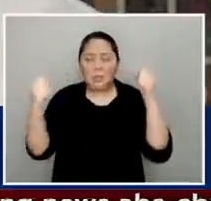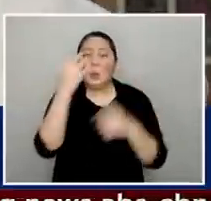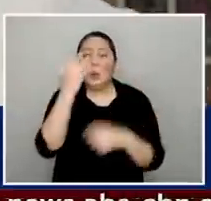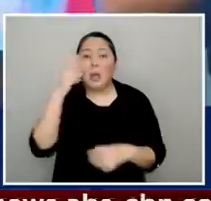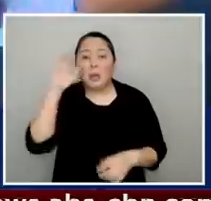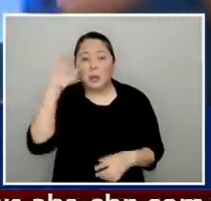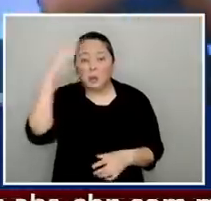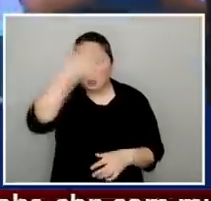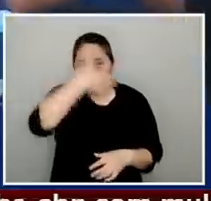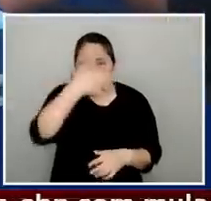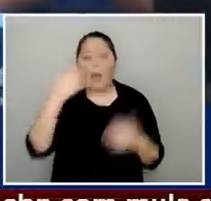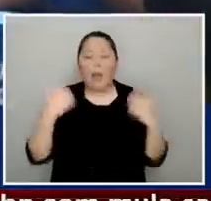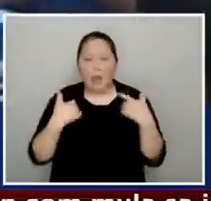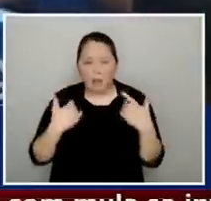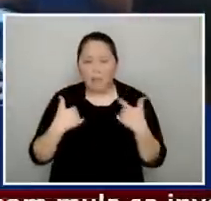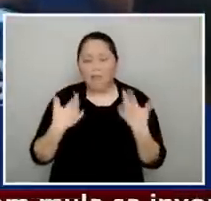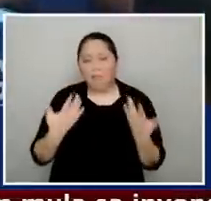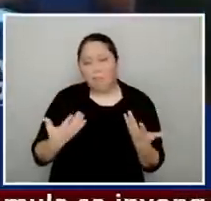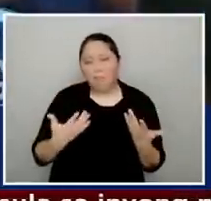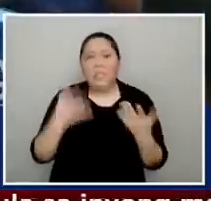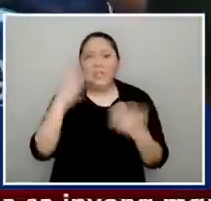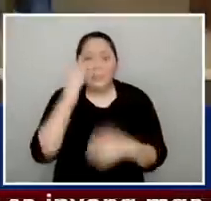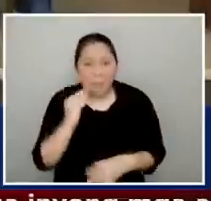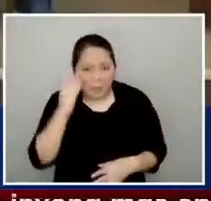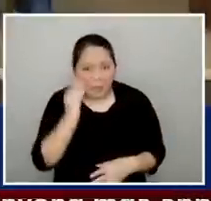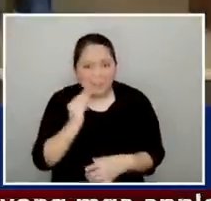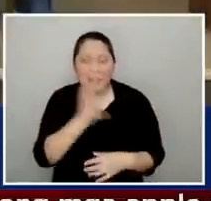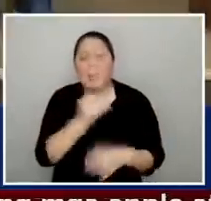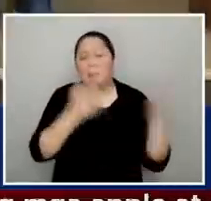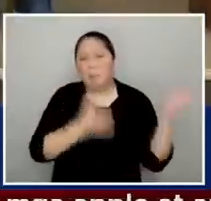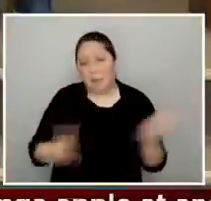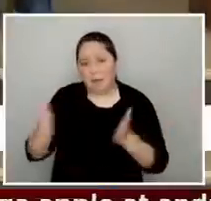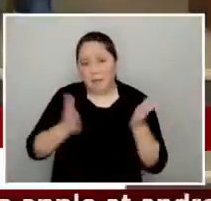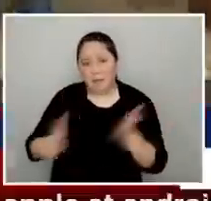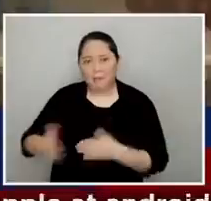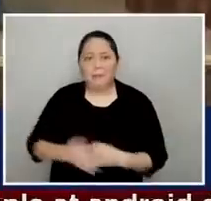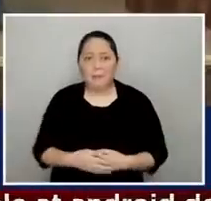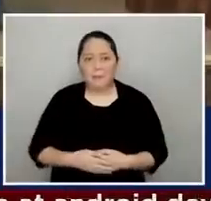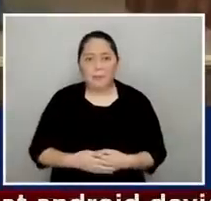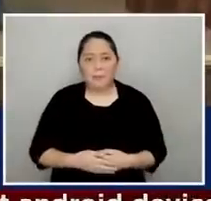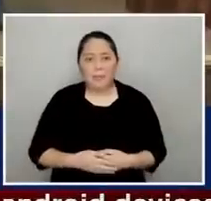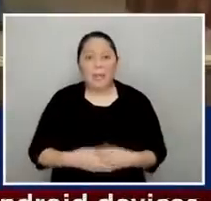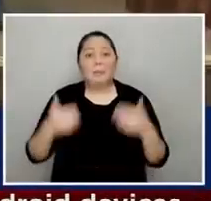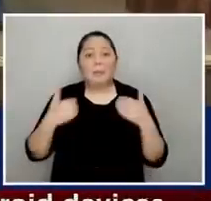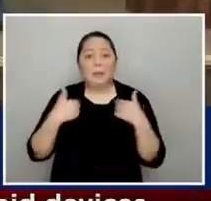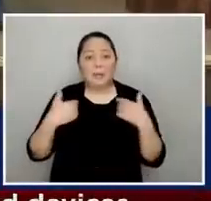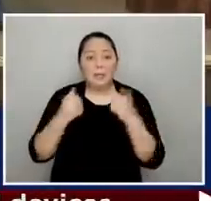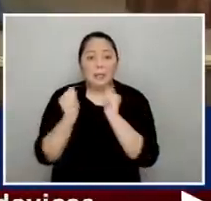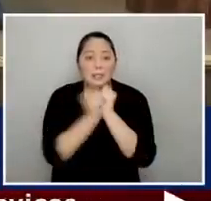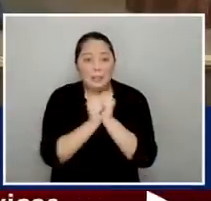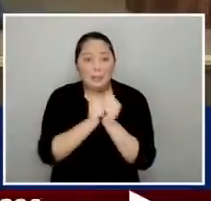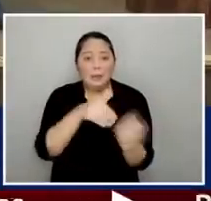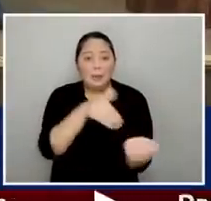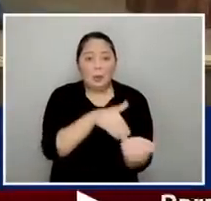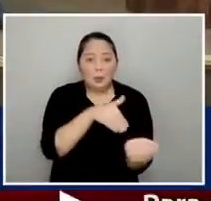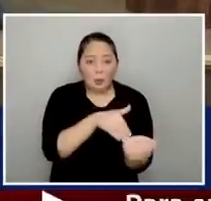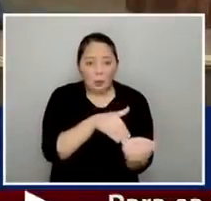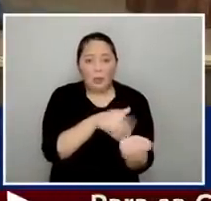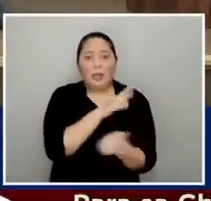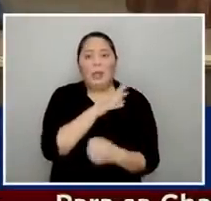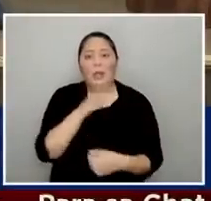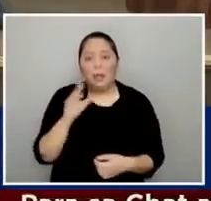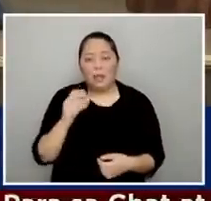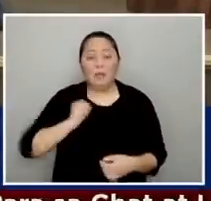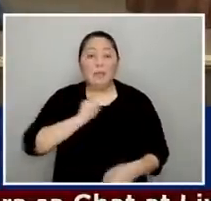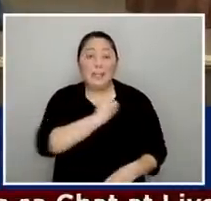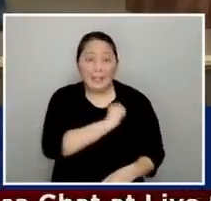ganung paraan. Mensahe ni na senatorial candidates Dr. Minggita Padilla at Manny Piñol. Piliing mabuti ang mga susunod